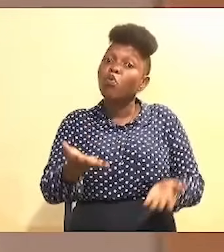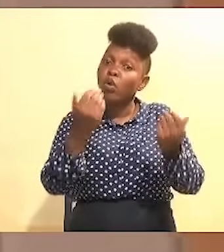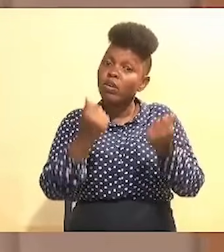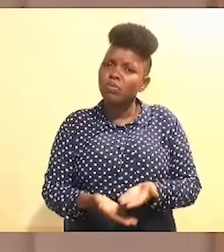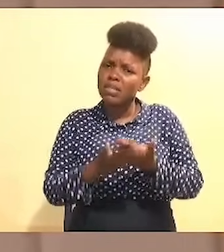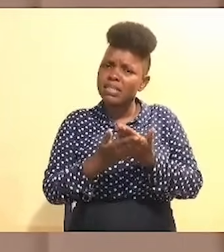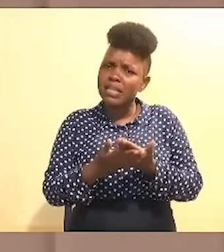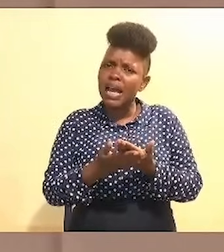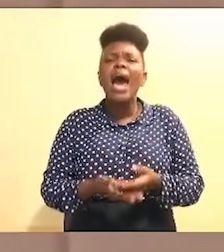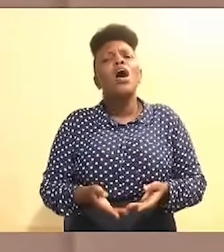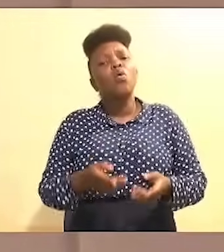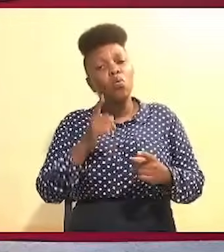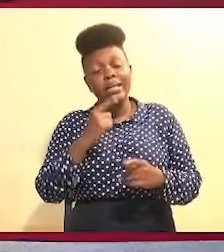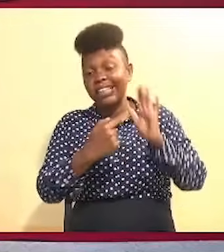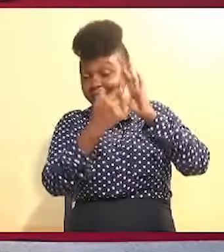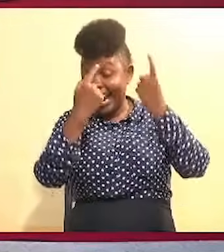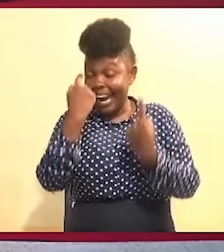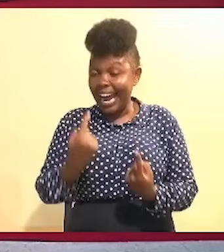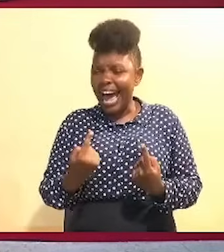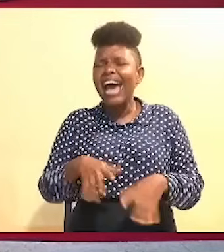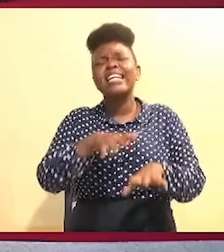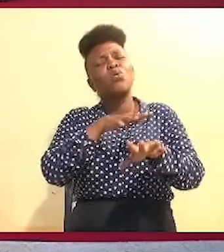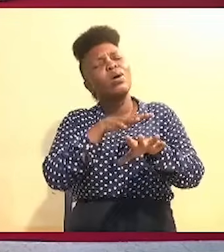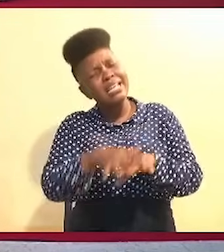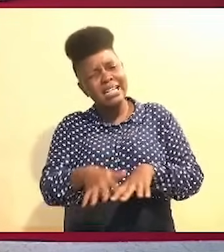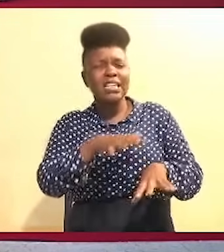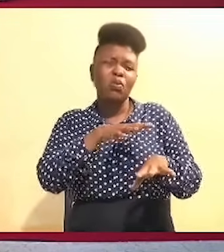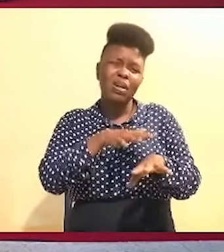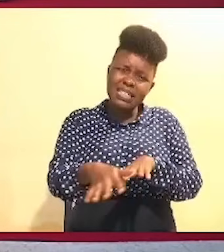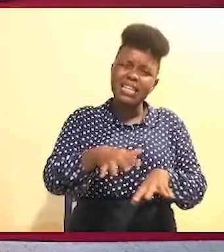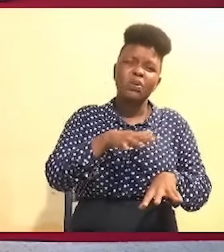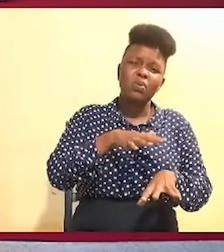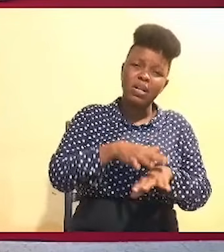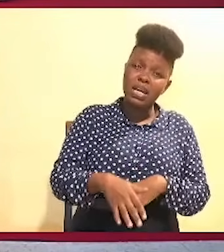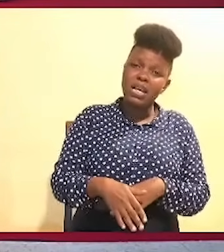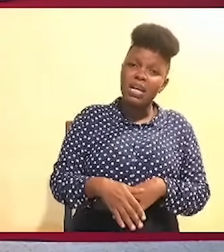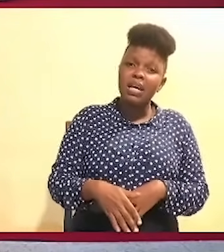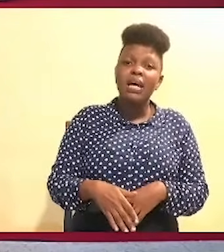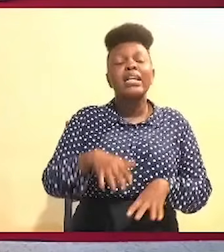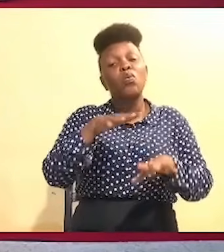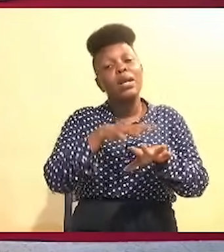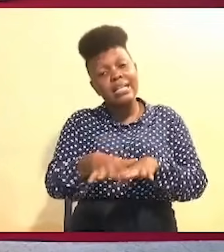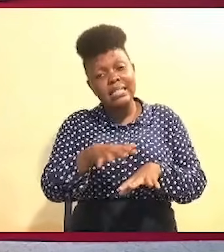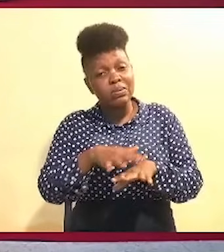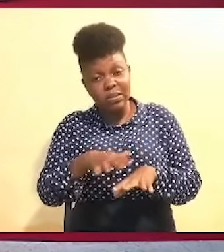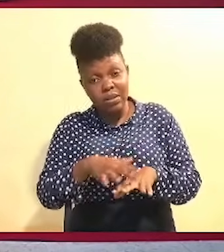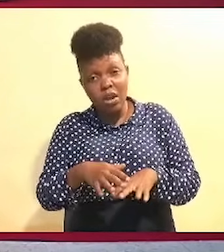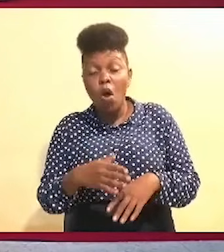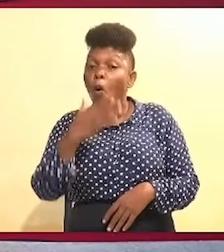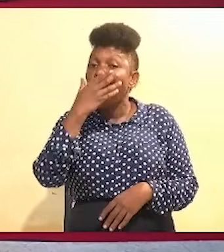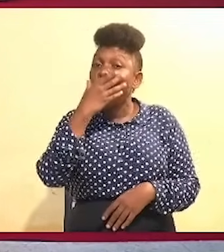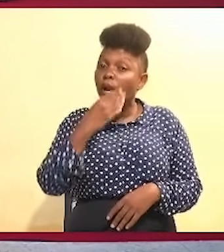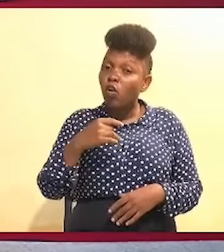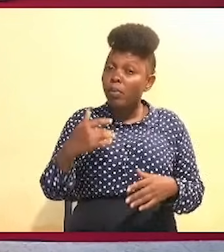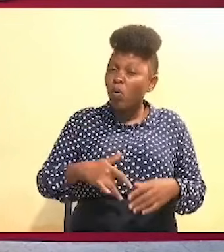Atakueleza, lakini anavyokuelezea ujue kwamba wewe ndio unayejifunza, ujue kwamba anapenda vitu gani. Hivyo ndivyo ilivyo. Mwanaume wa